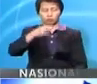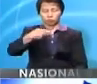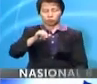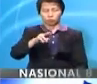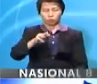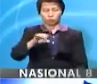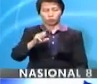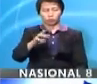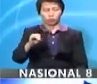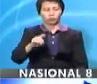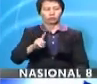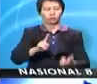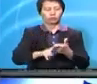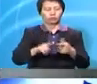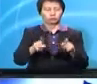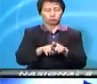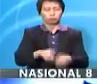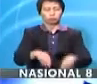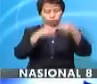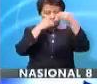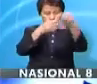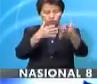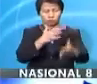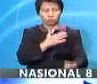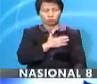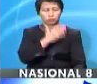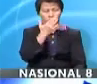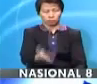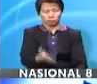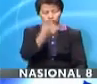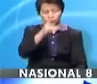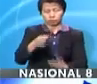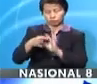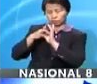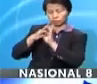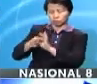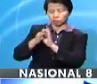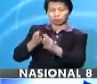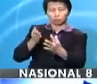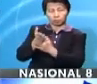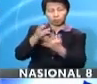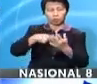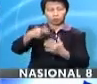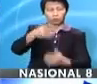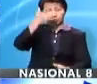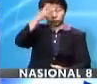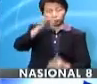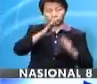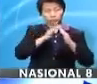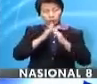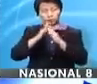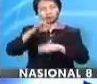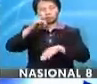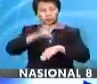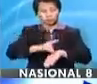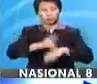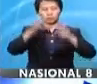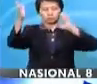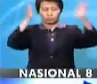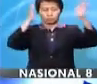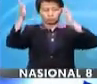Malaysia, Abraham Liu, turut mengumumkan komitmen mereka untuk bekerjasama melalui program Smart City di Malaysia.